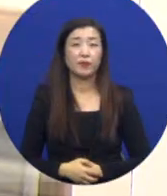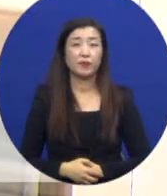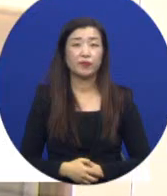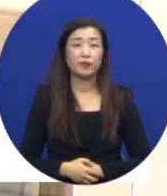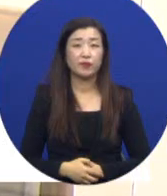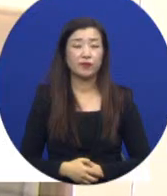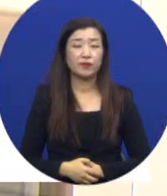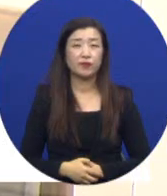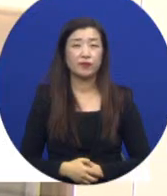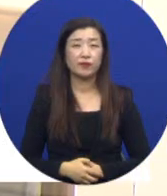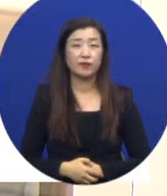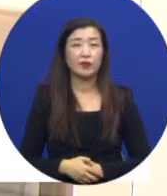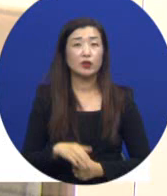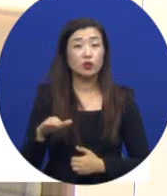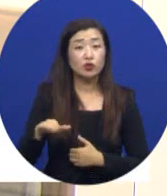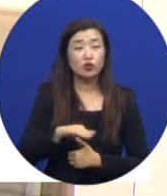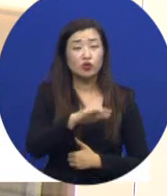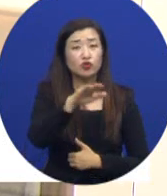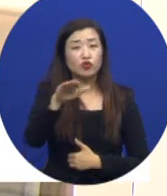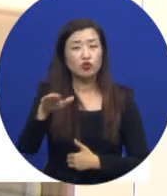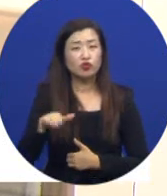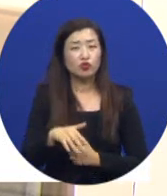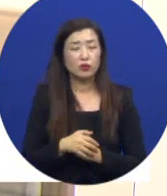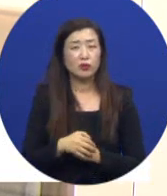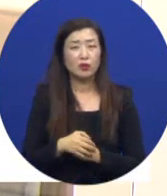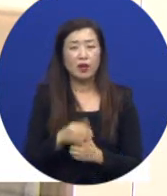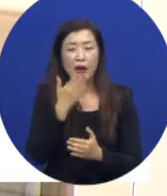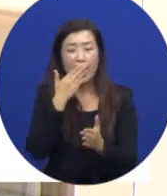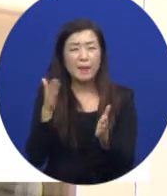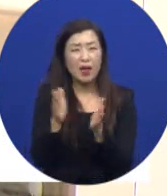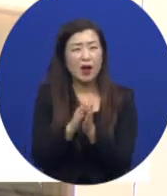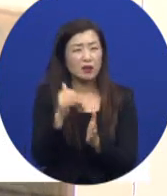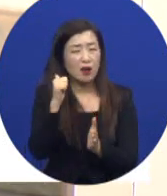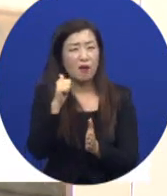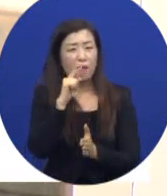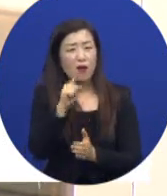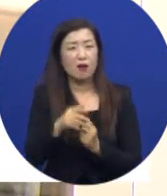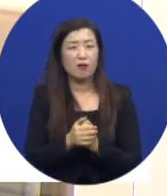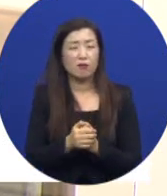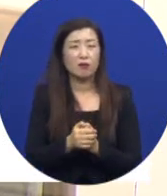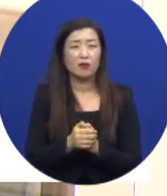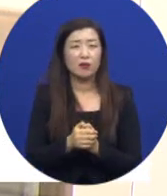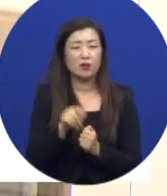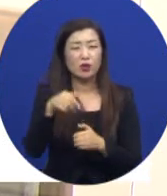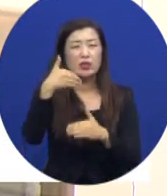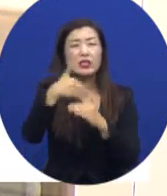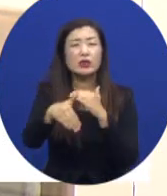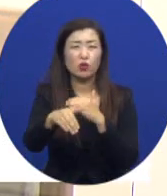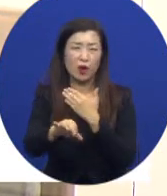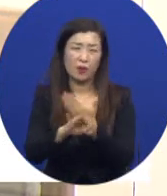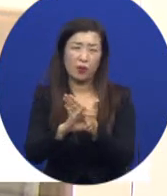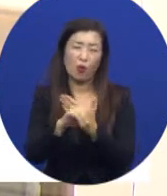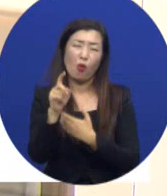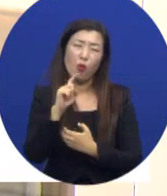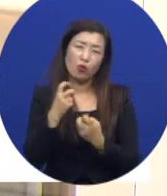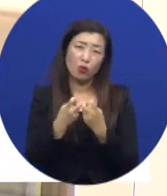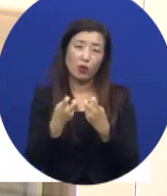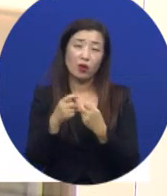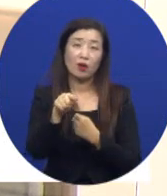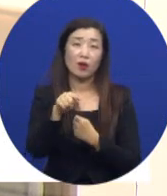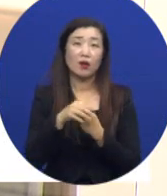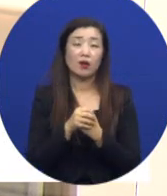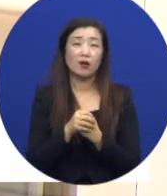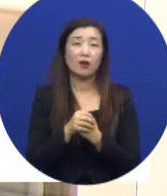하며 맞아 나 이거 우리 6권으로 하며 없이 다 해가지고 그 그런 식으로 해가지고 어떻게 그